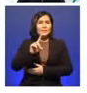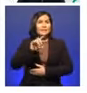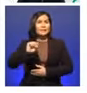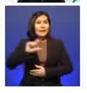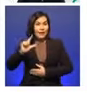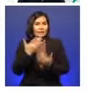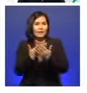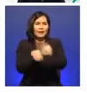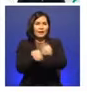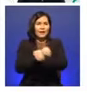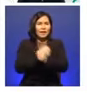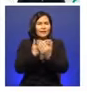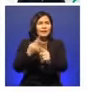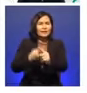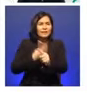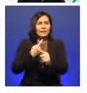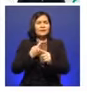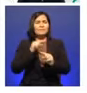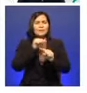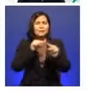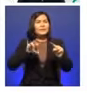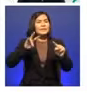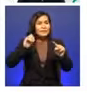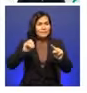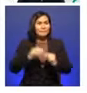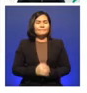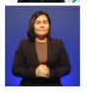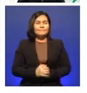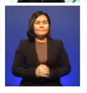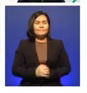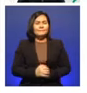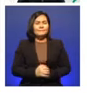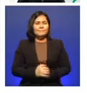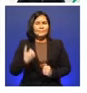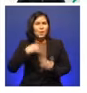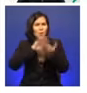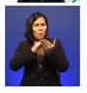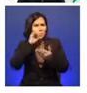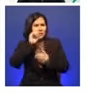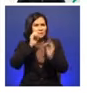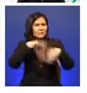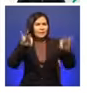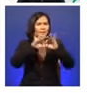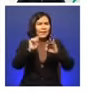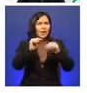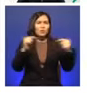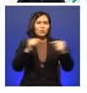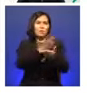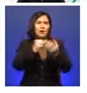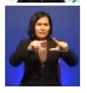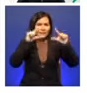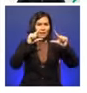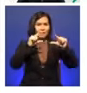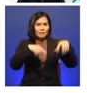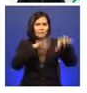เกือบ 70% นะครับ 70,000 ล้านนะครับแล้วก็แต่ว่ามีข้อสังเกตสำคัญคืองบประมาณนะครับกระจุกตัวอยู่ในมหาวิทยาลัยชั้นนำนะฮะ6